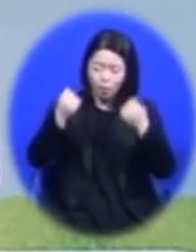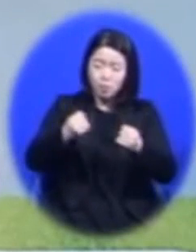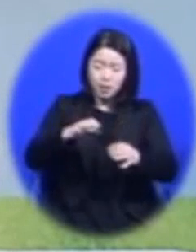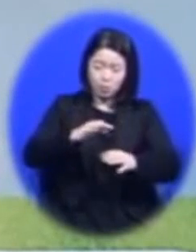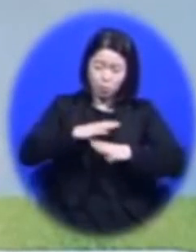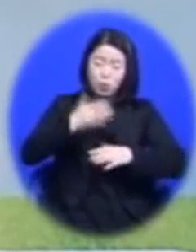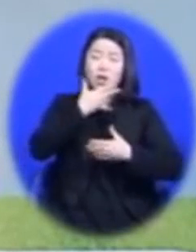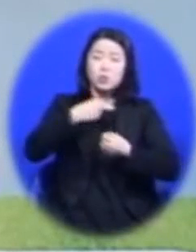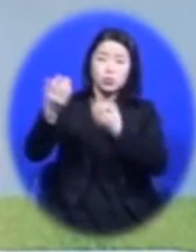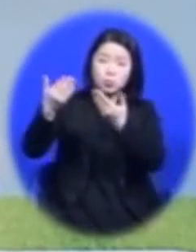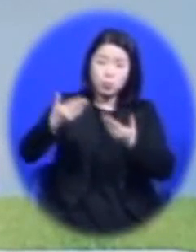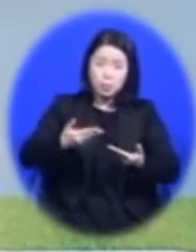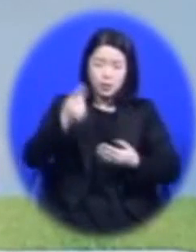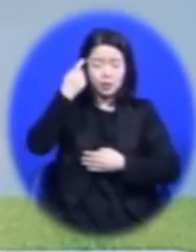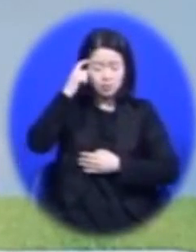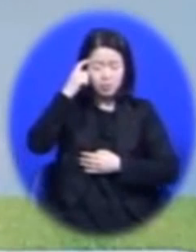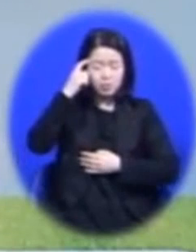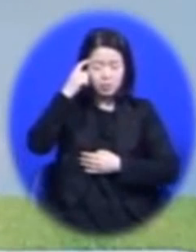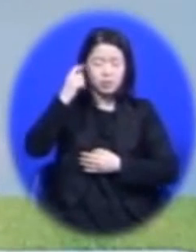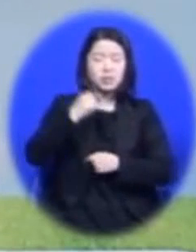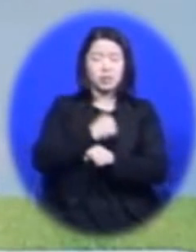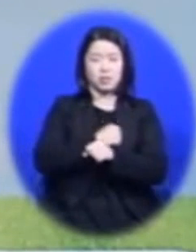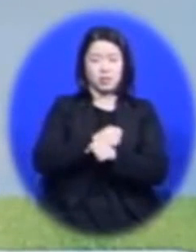축복을 받았냐.